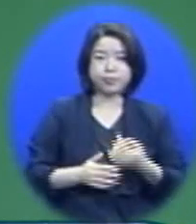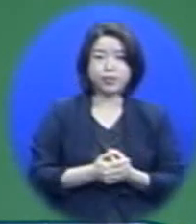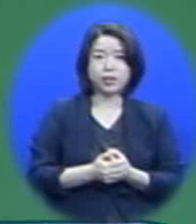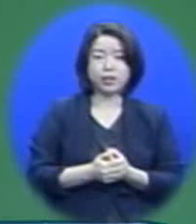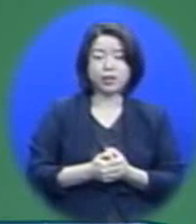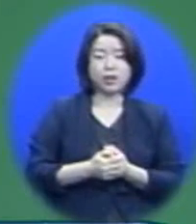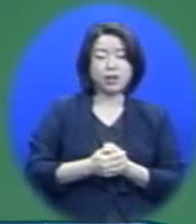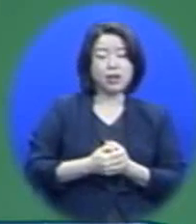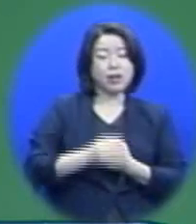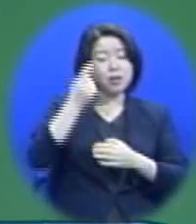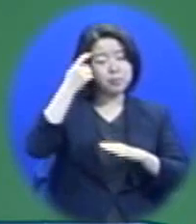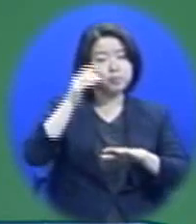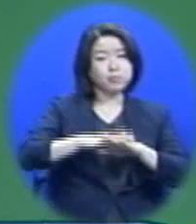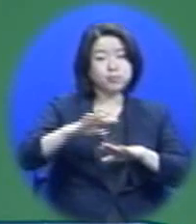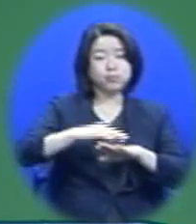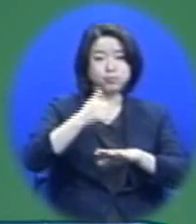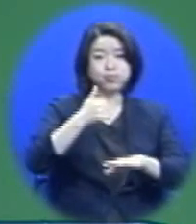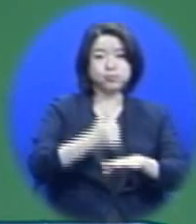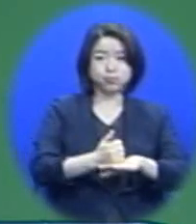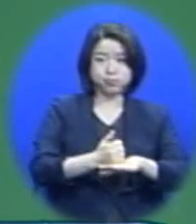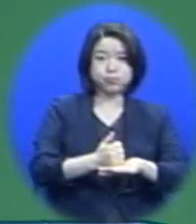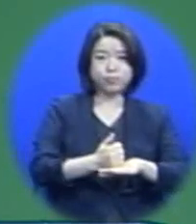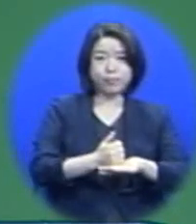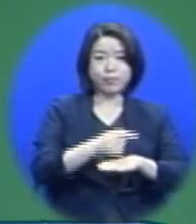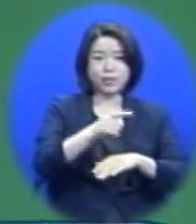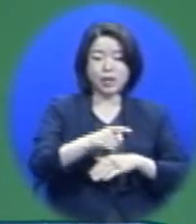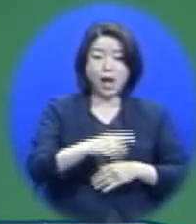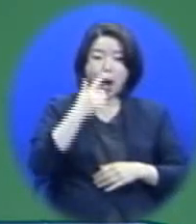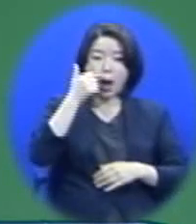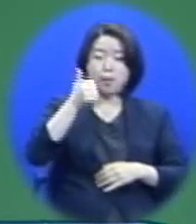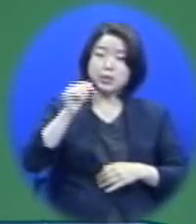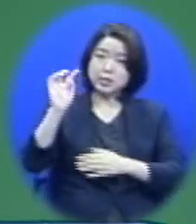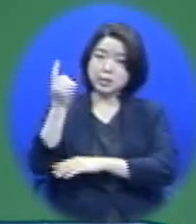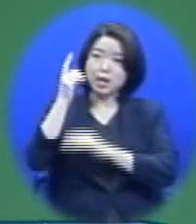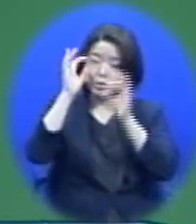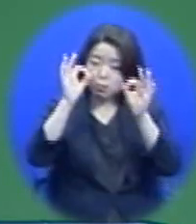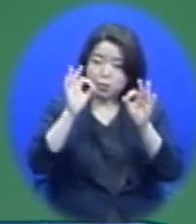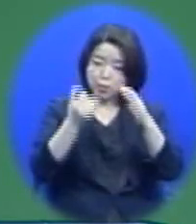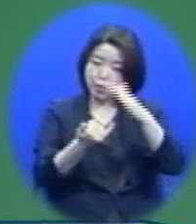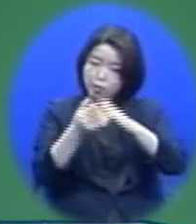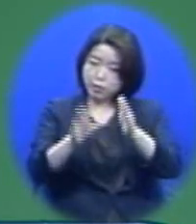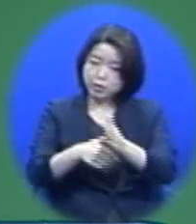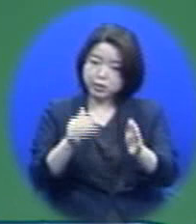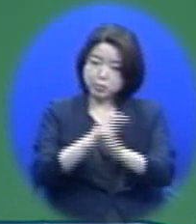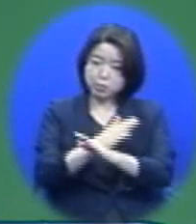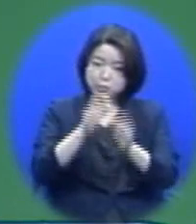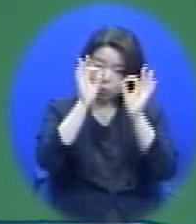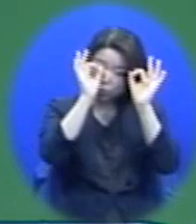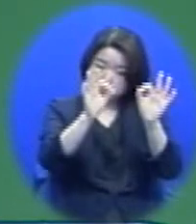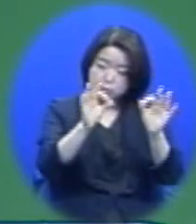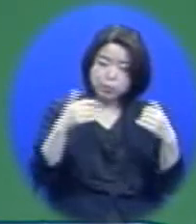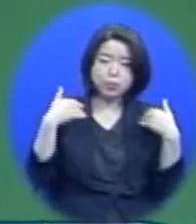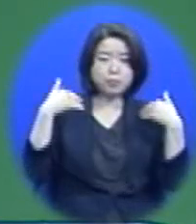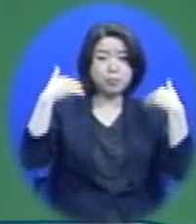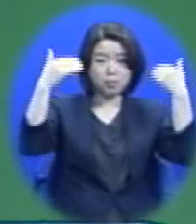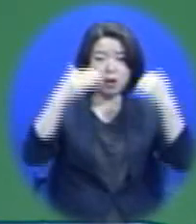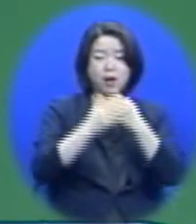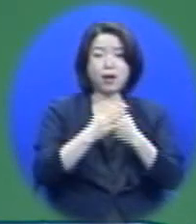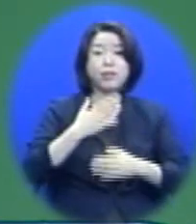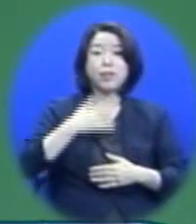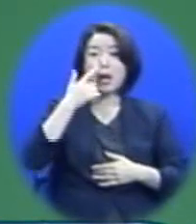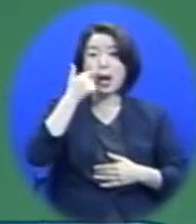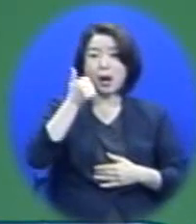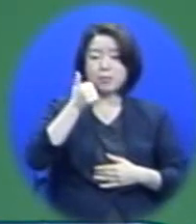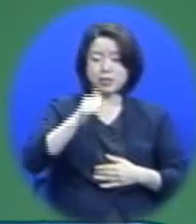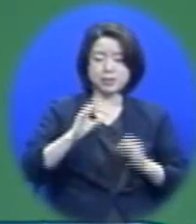솔로몬이 아들로서 아버지 다윗을 이렇게 보고 어릴 때부터 자랐는데 우리 아버지 다윗은 정말 성실과